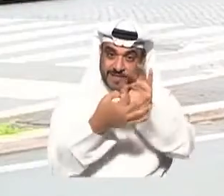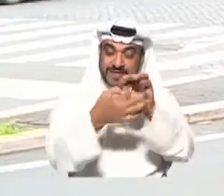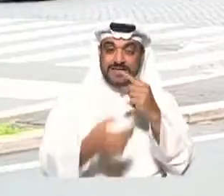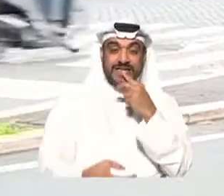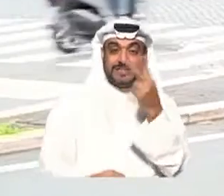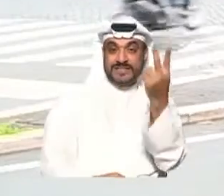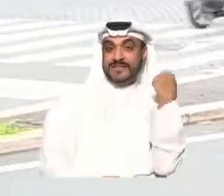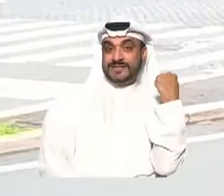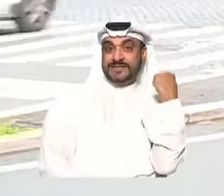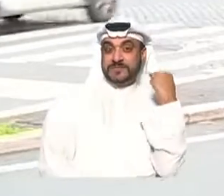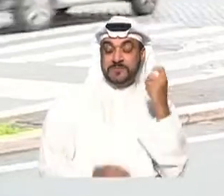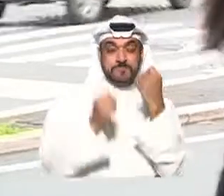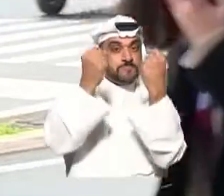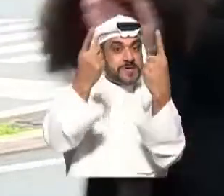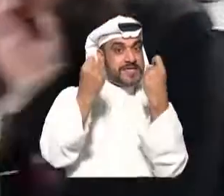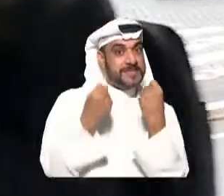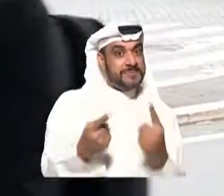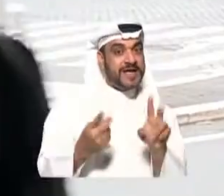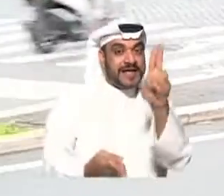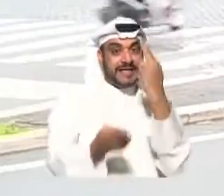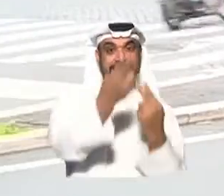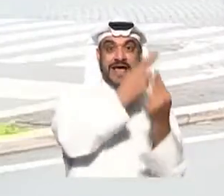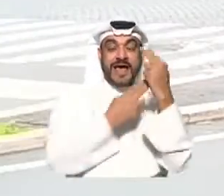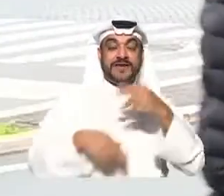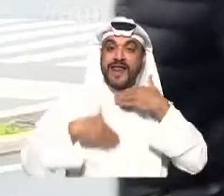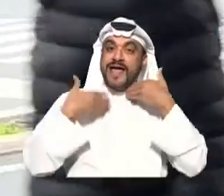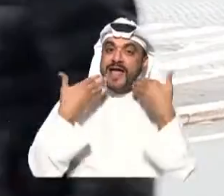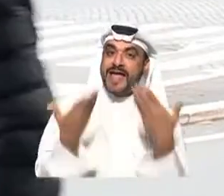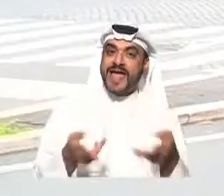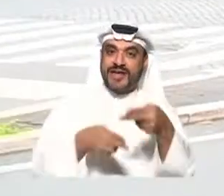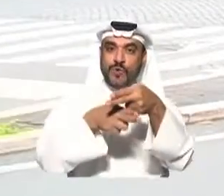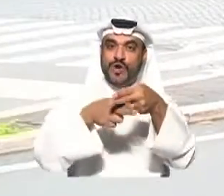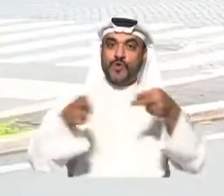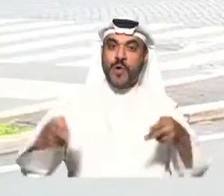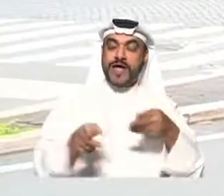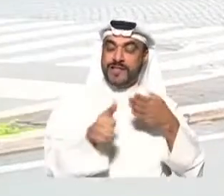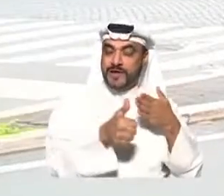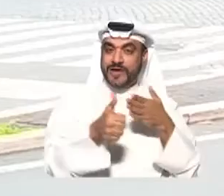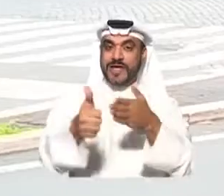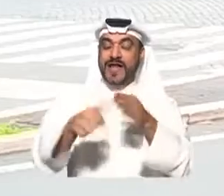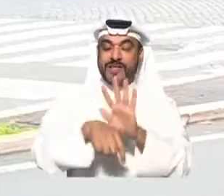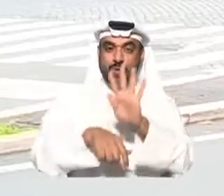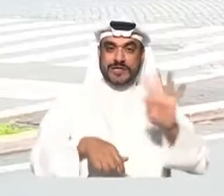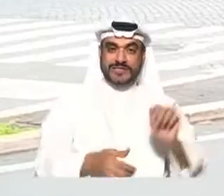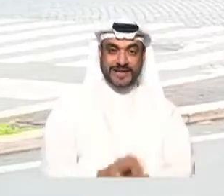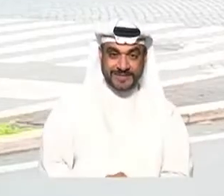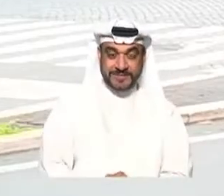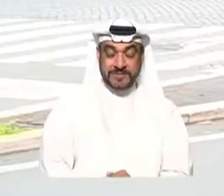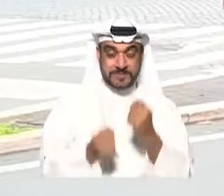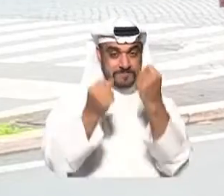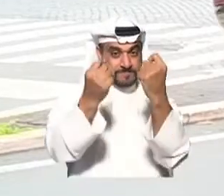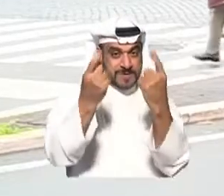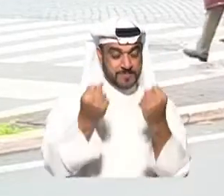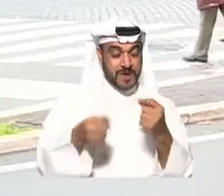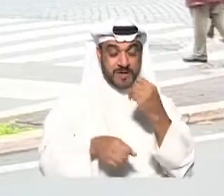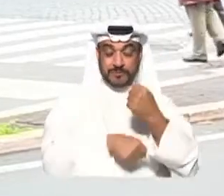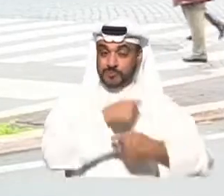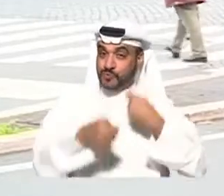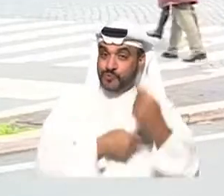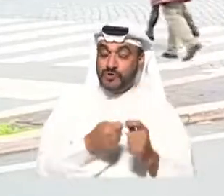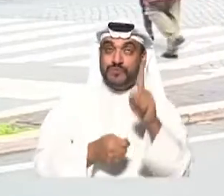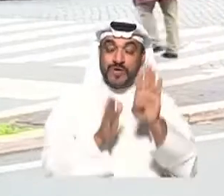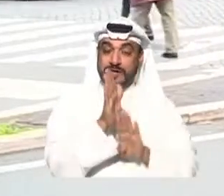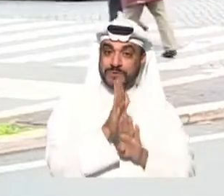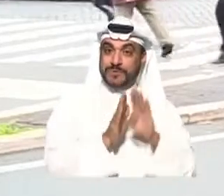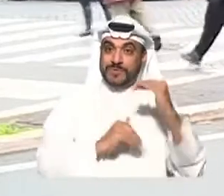عامين إنجاز تاريخي لخير دولة الكويت قيادة وشعبا، تقديرا لدورها الريادي في